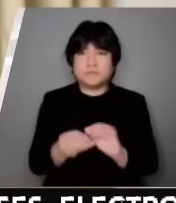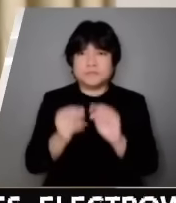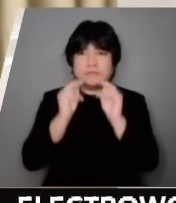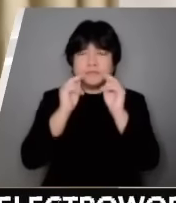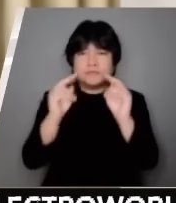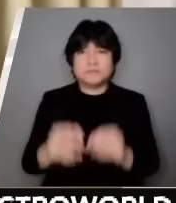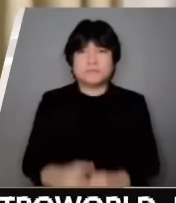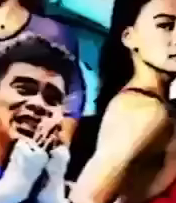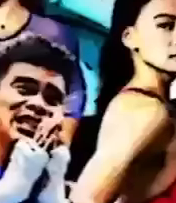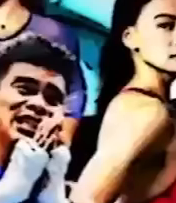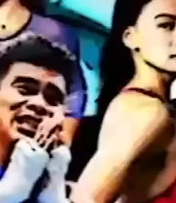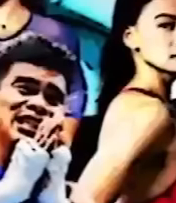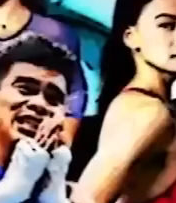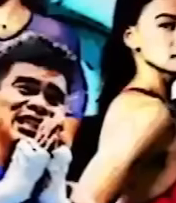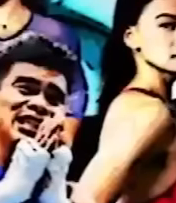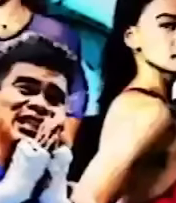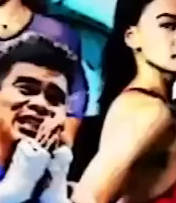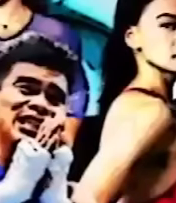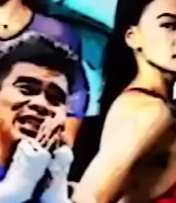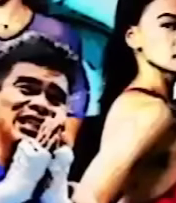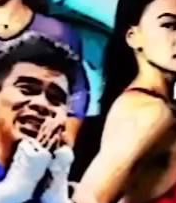News.